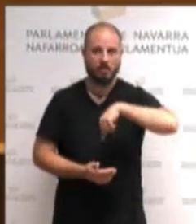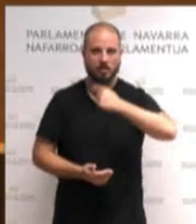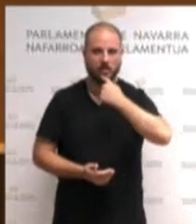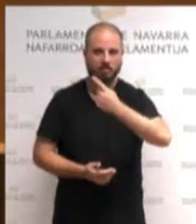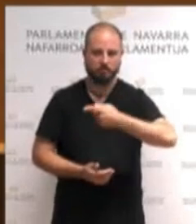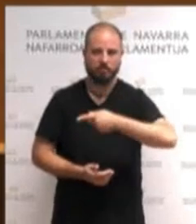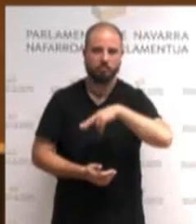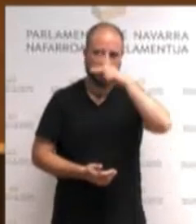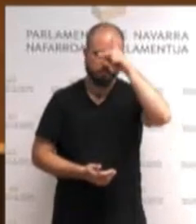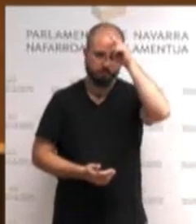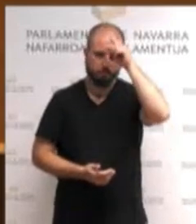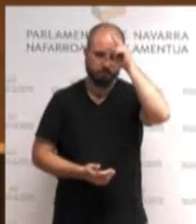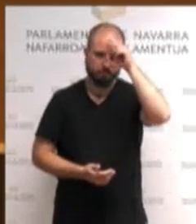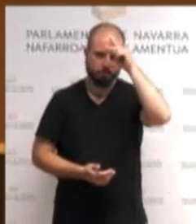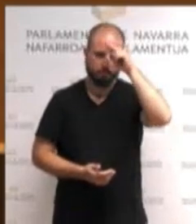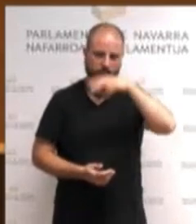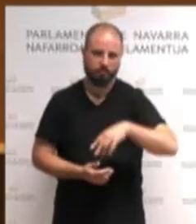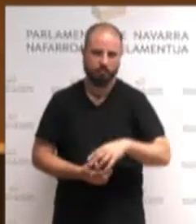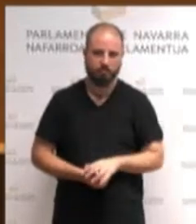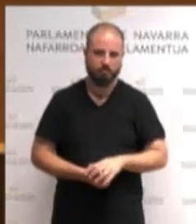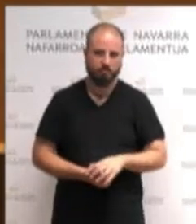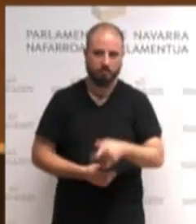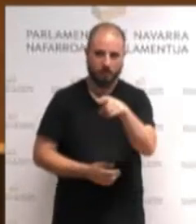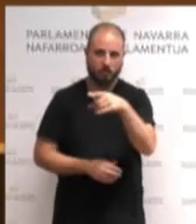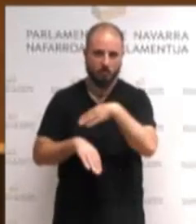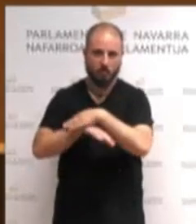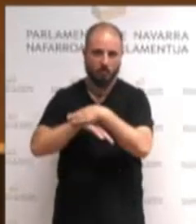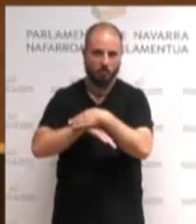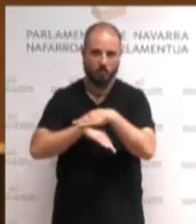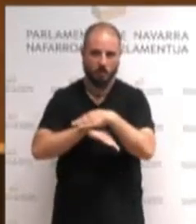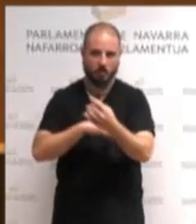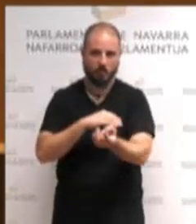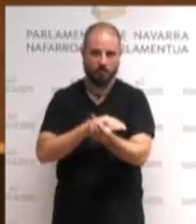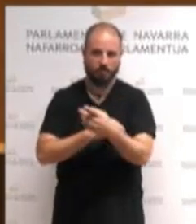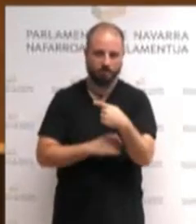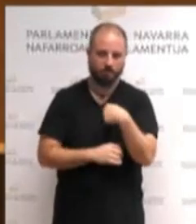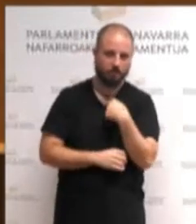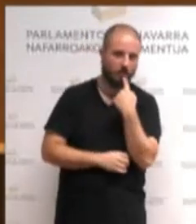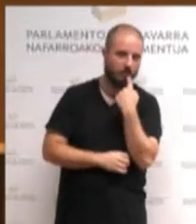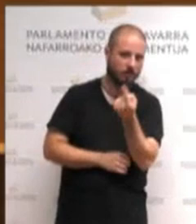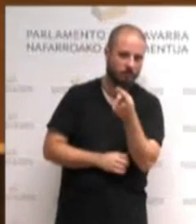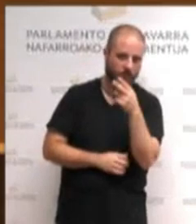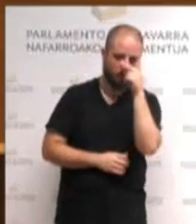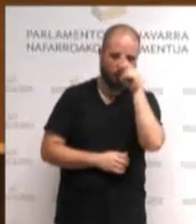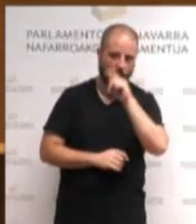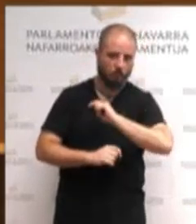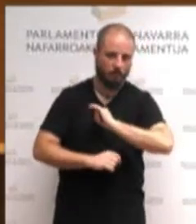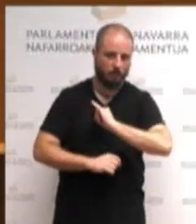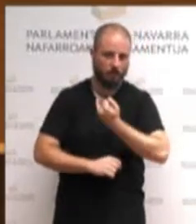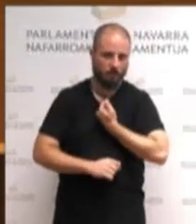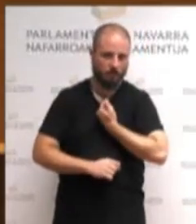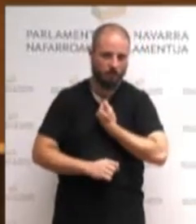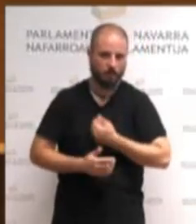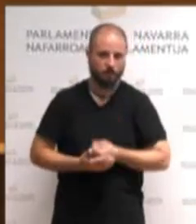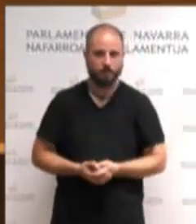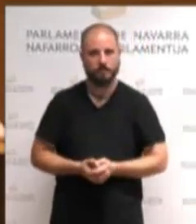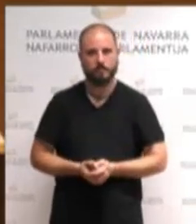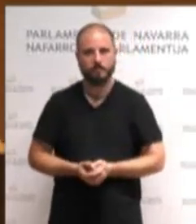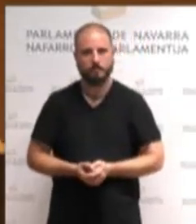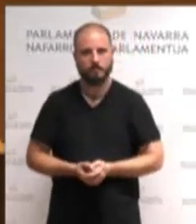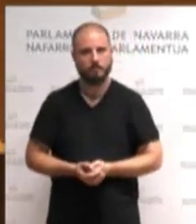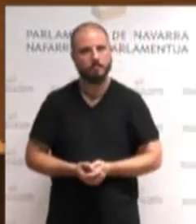gobernu hausatzen duzuen alderdiei. Zaila da jendartean